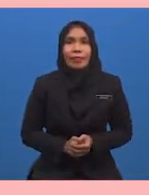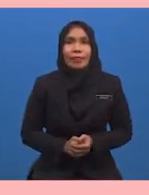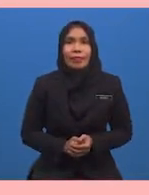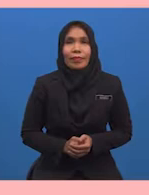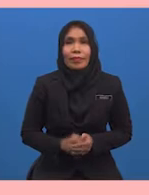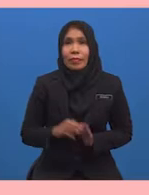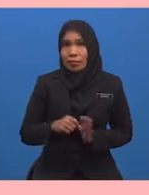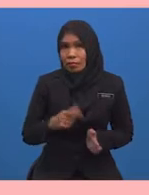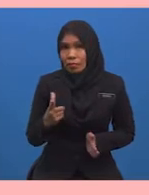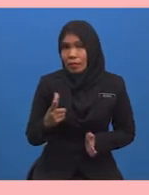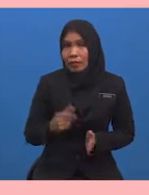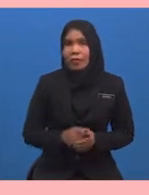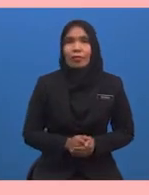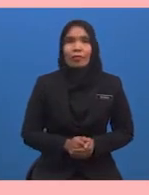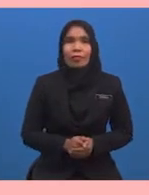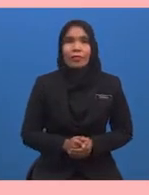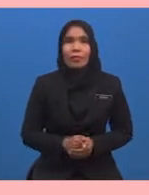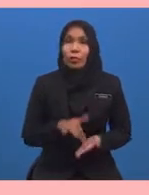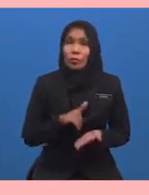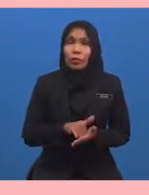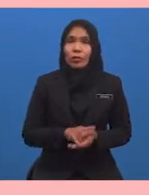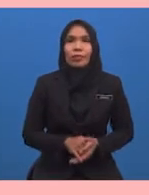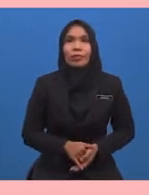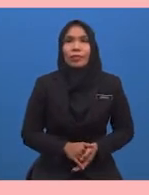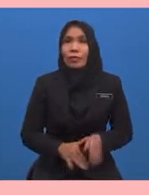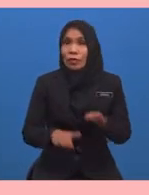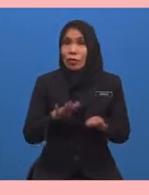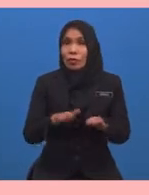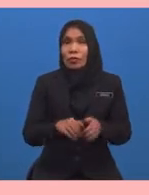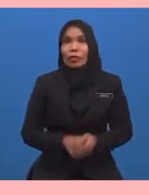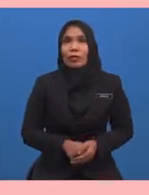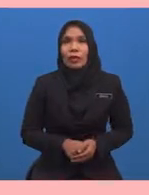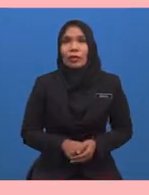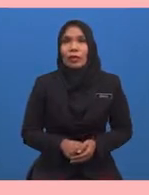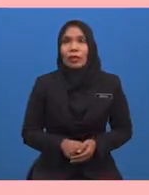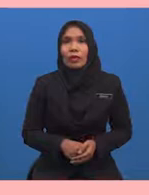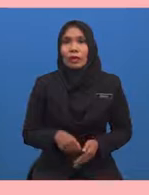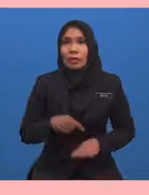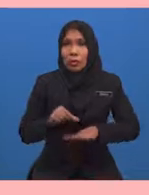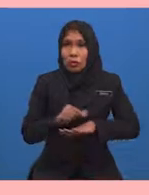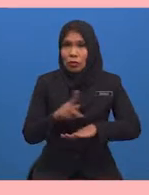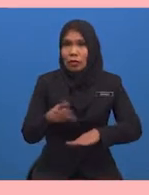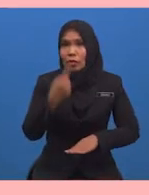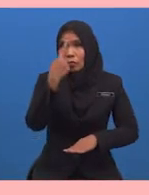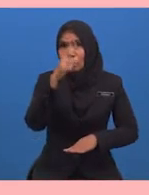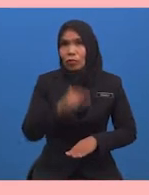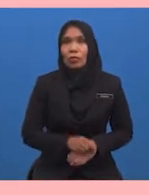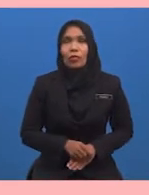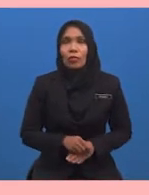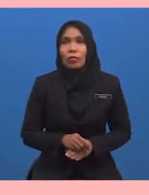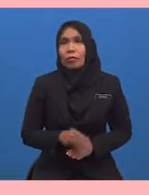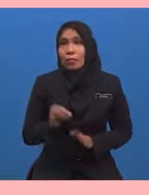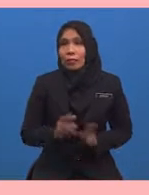Selain daripada jalan perhubungan, sungai juga digunakan untuk mengangkut kayu balak.